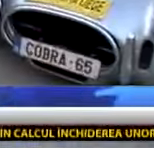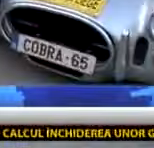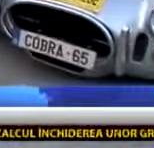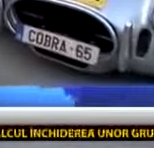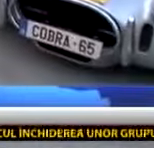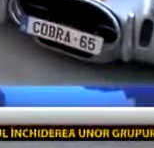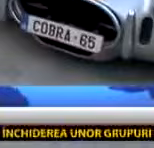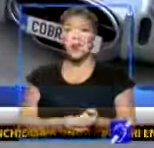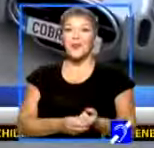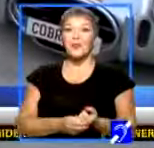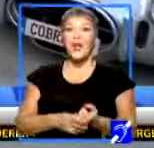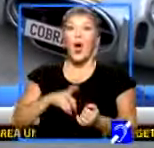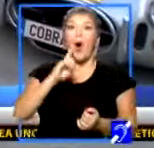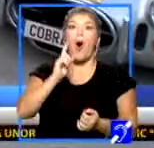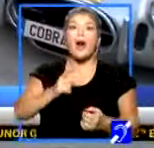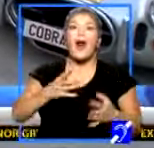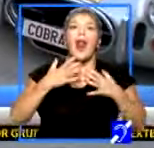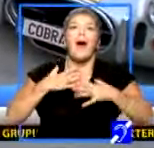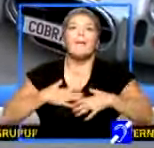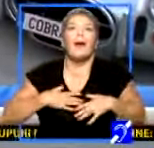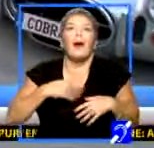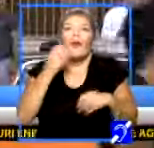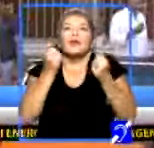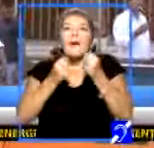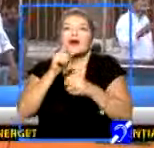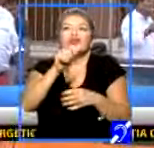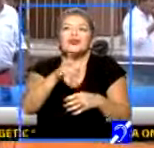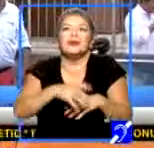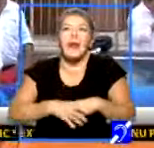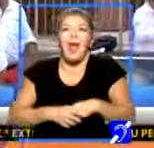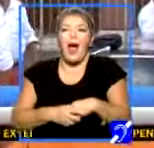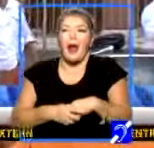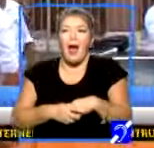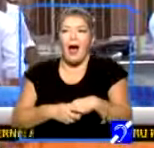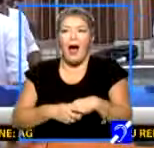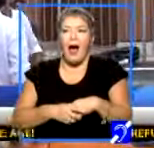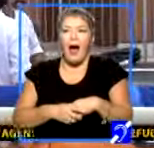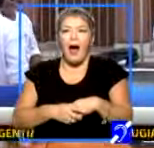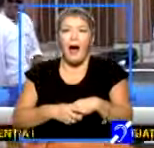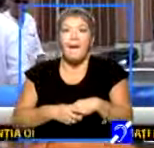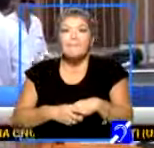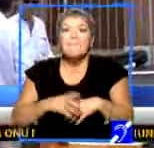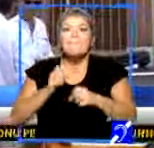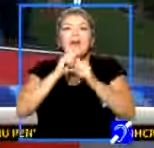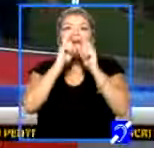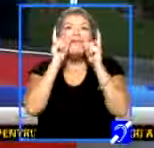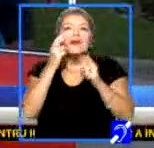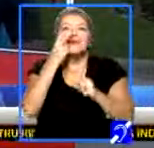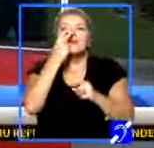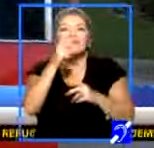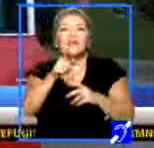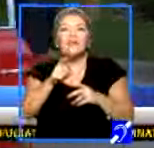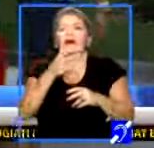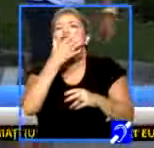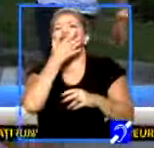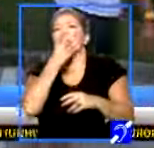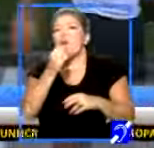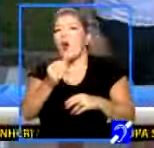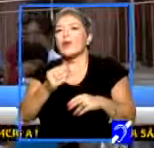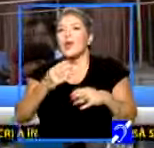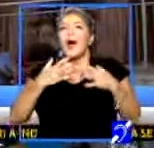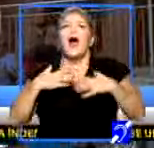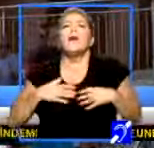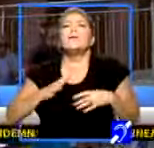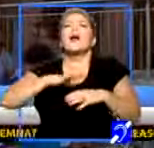type-ci. Orădenii au fost încântați de mașinile de colecție. Este chiar pasionant ceea ce vedem aici. Foarte fain. Îmi plac